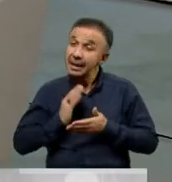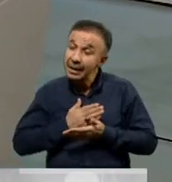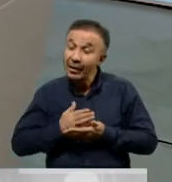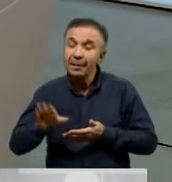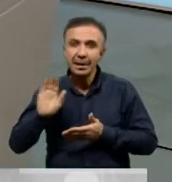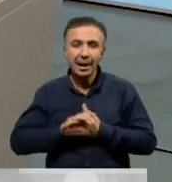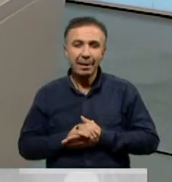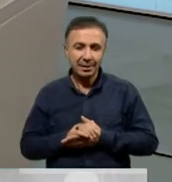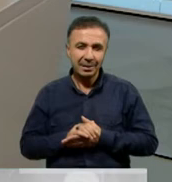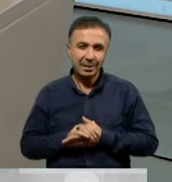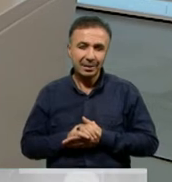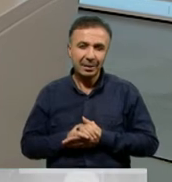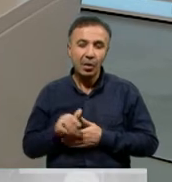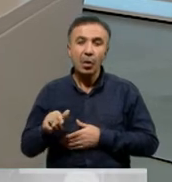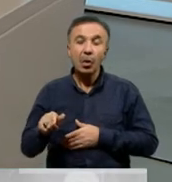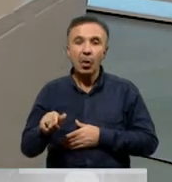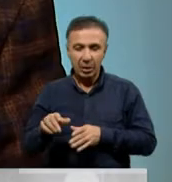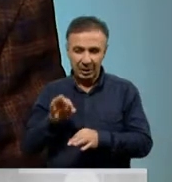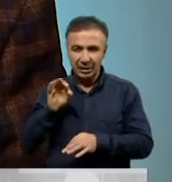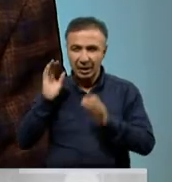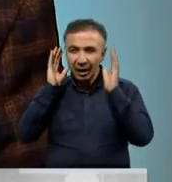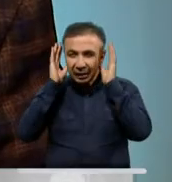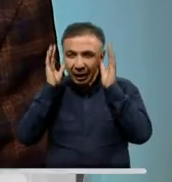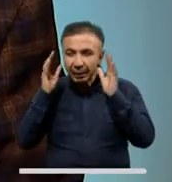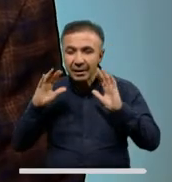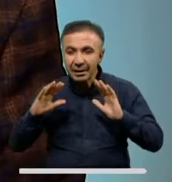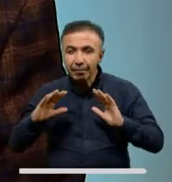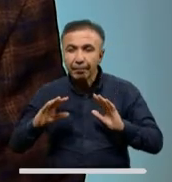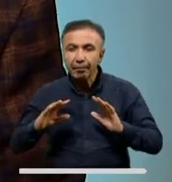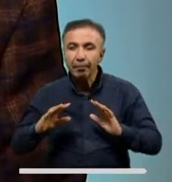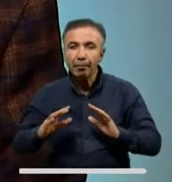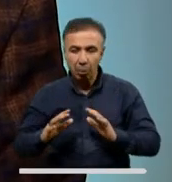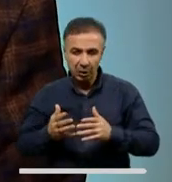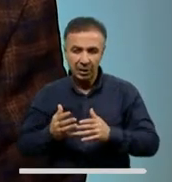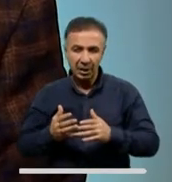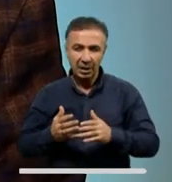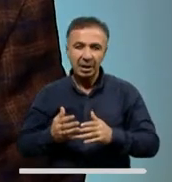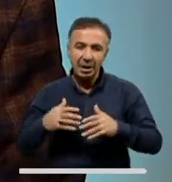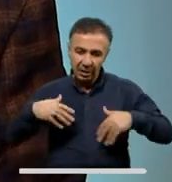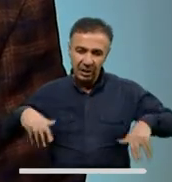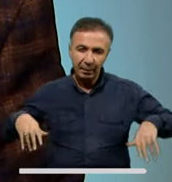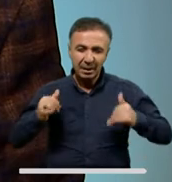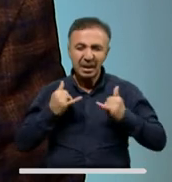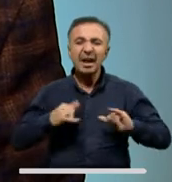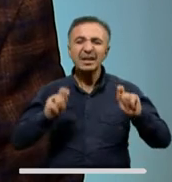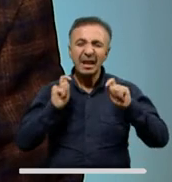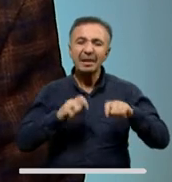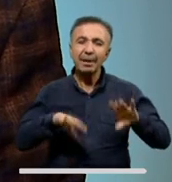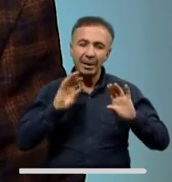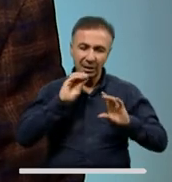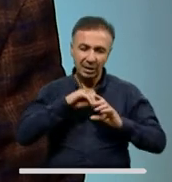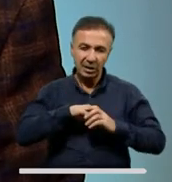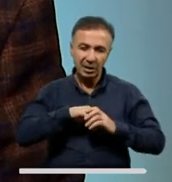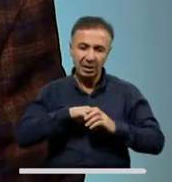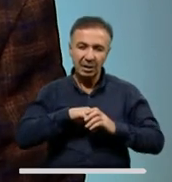susturamıyordu o zaman namazı bozacak sırf cemaati kurtarmak için Efendim onu kesecek Sonra hoca